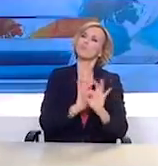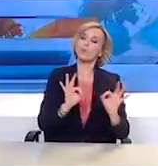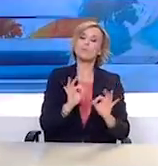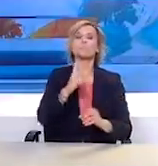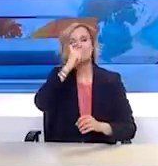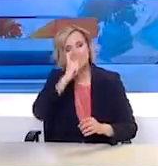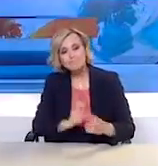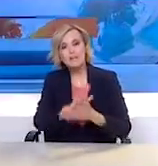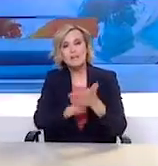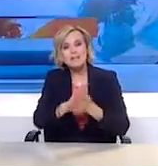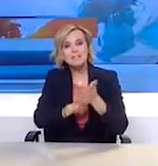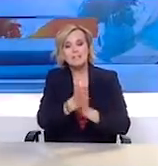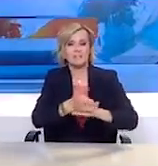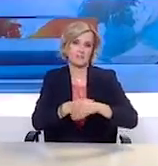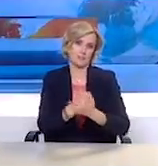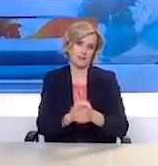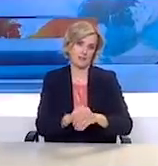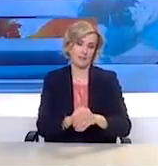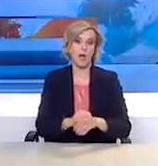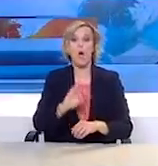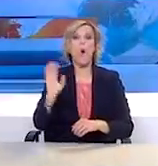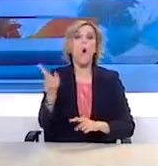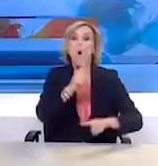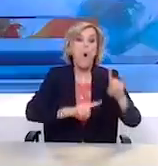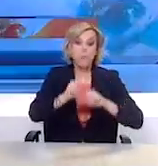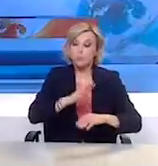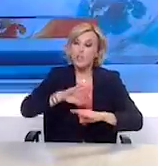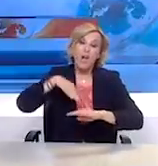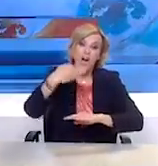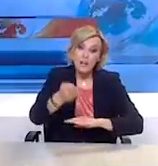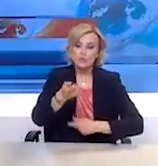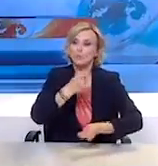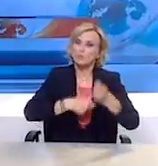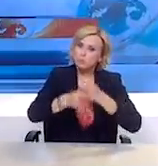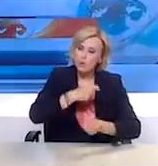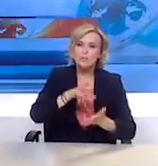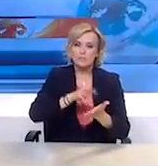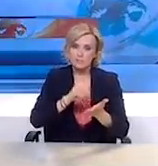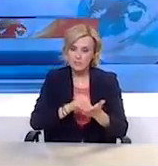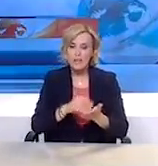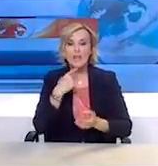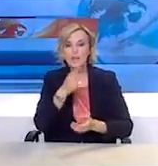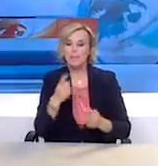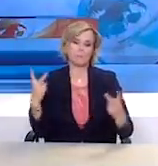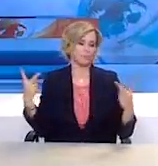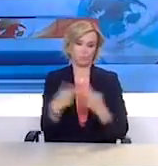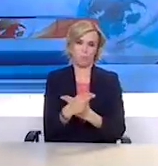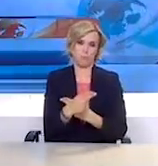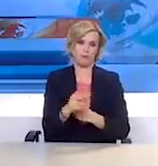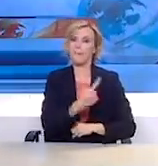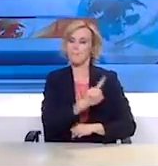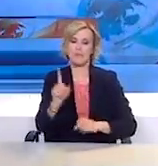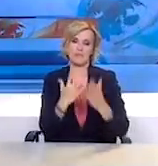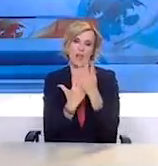πρέπει να σταματήσουμε να φοράμε γάντια μιας χρήσης στις εξωτερικές μας δραστηριότητες. Ο Παγκόσμιος Οργανισμός Υγείας δεν συστήνει τη χρήση γαντιών ως